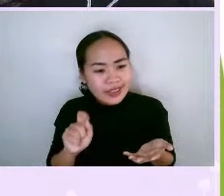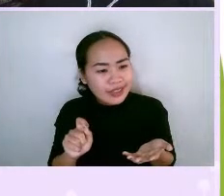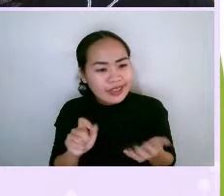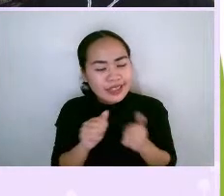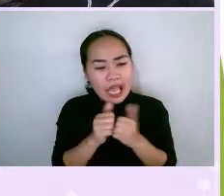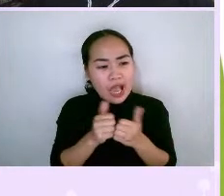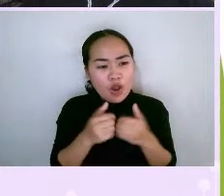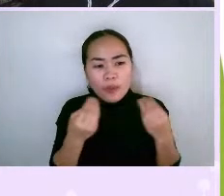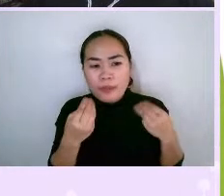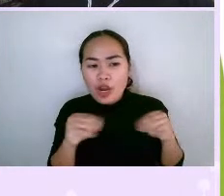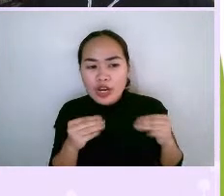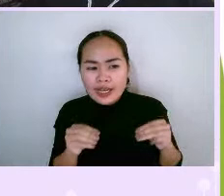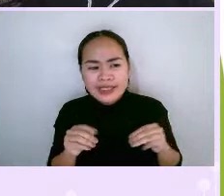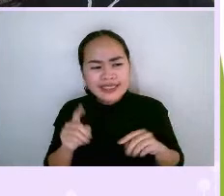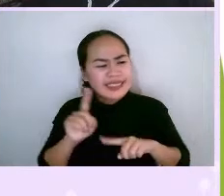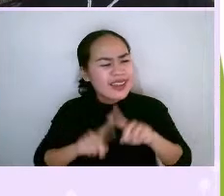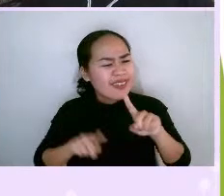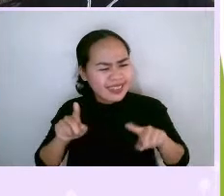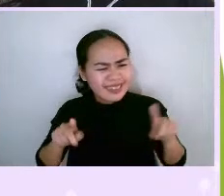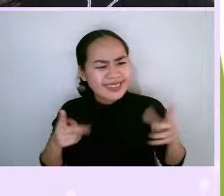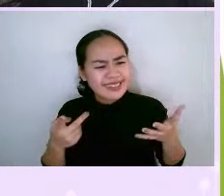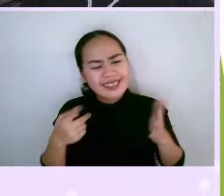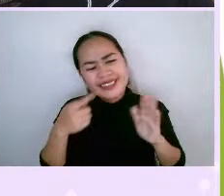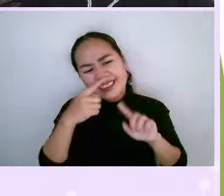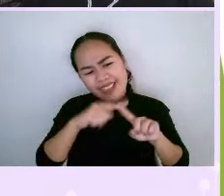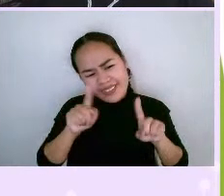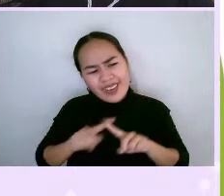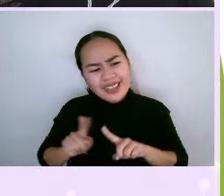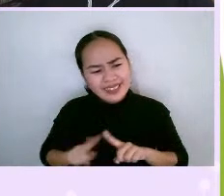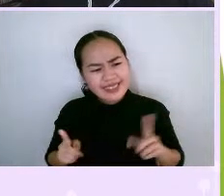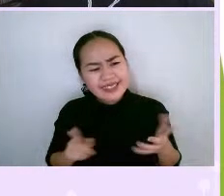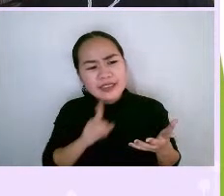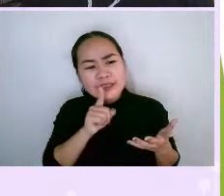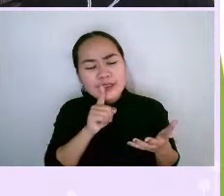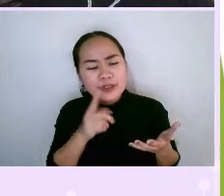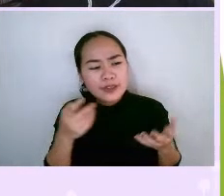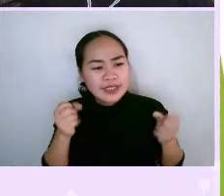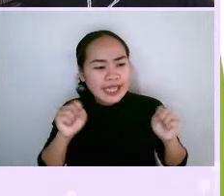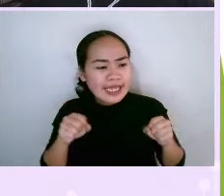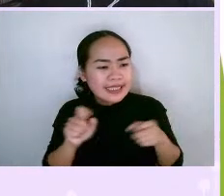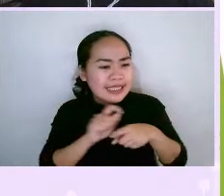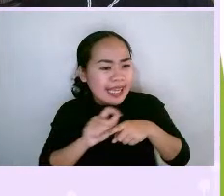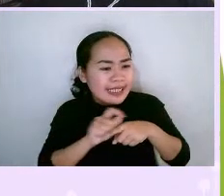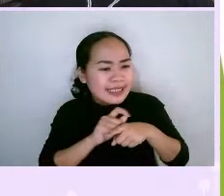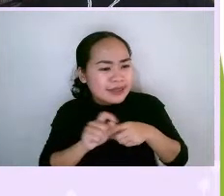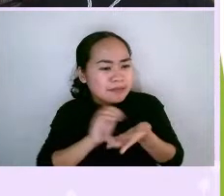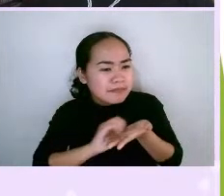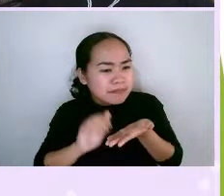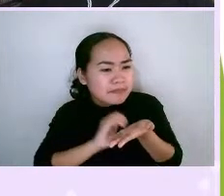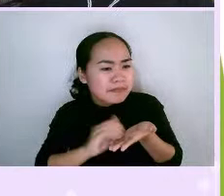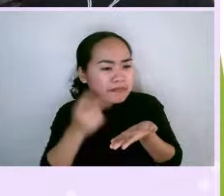market, sari-sari pong klase ng pagsasanay.